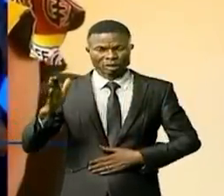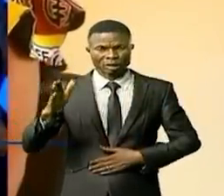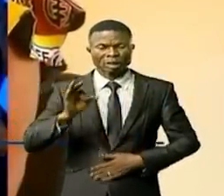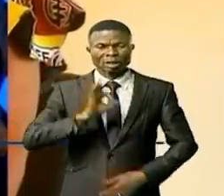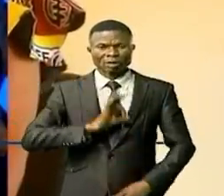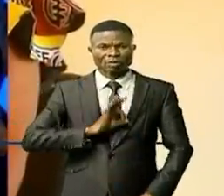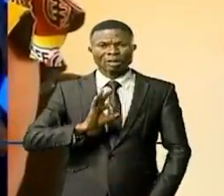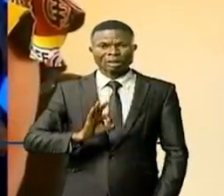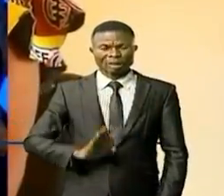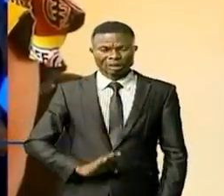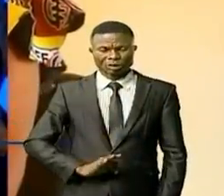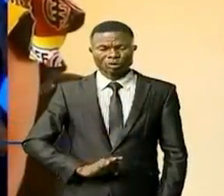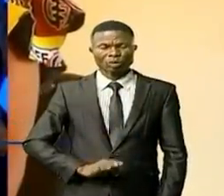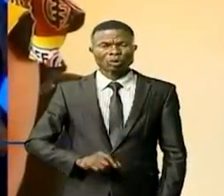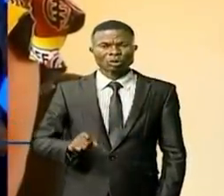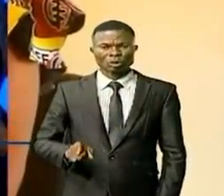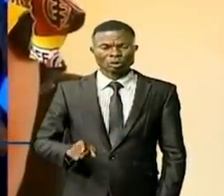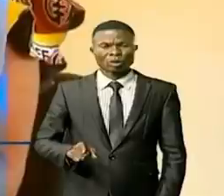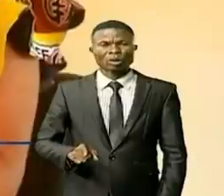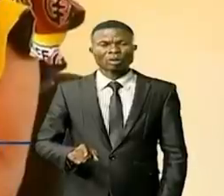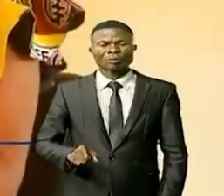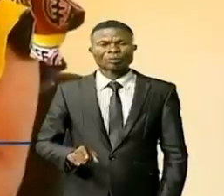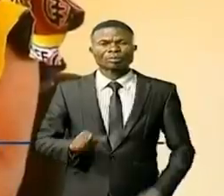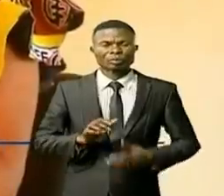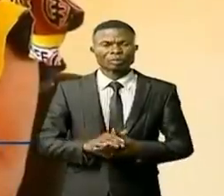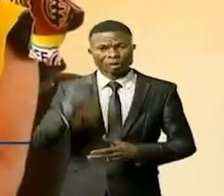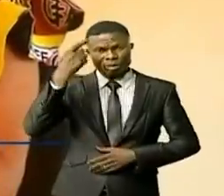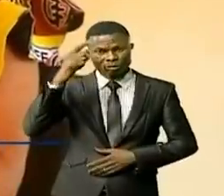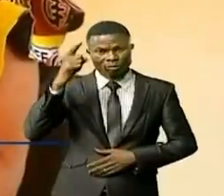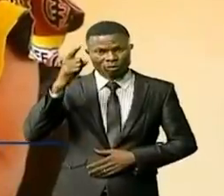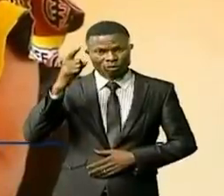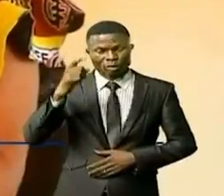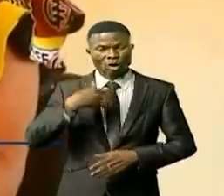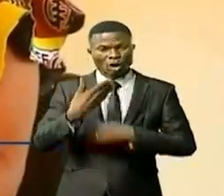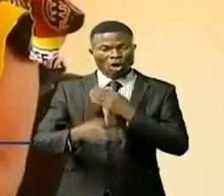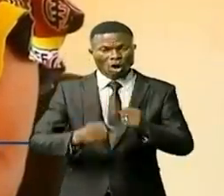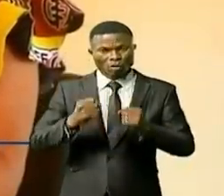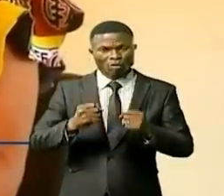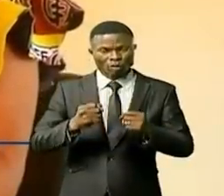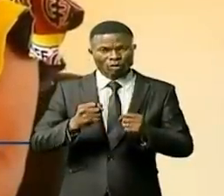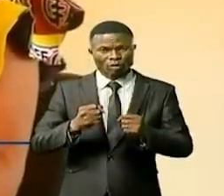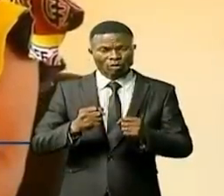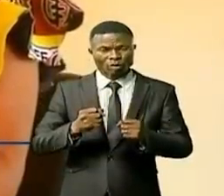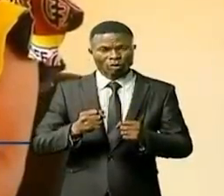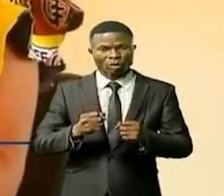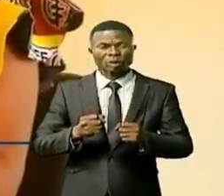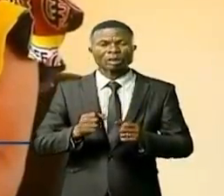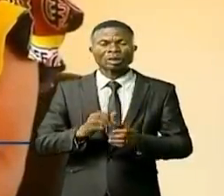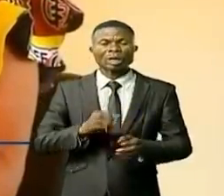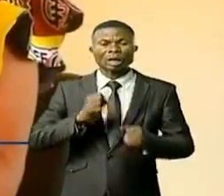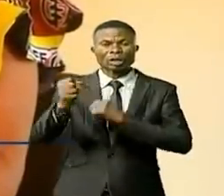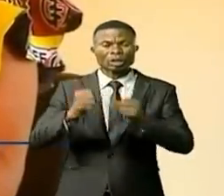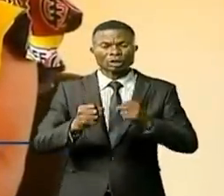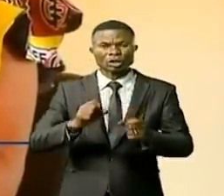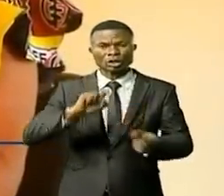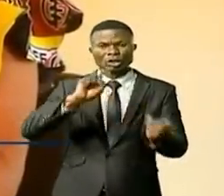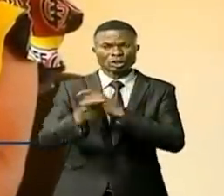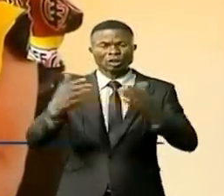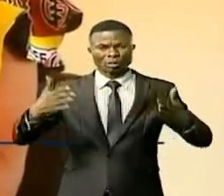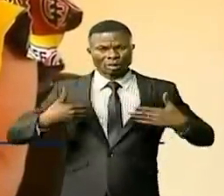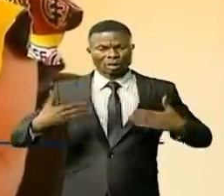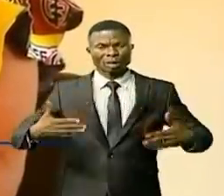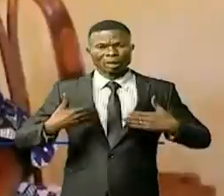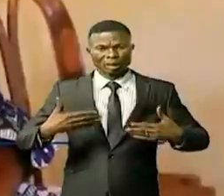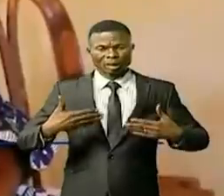Félix Antoine Tshisekedi Tshilombo, pour ses efforts inlassables de la lutte contre les changements